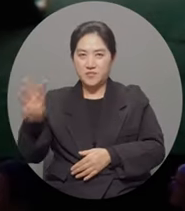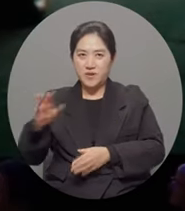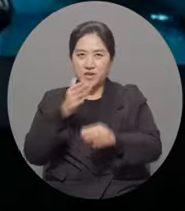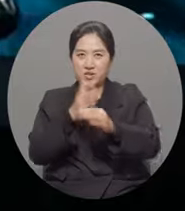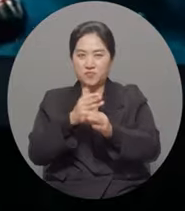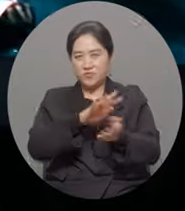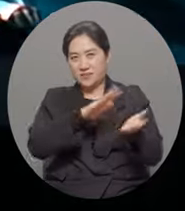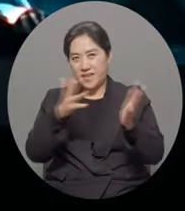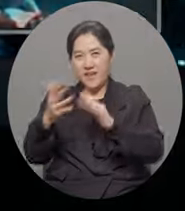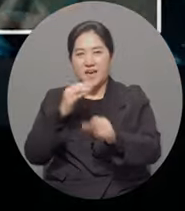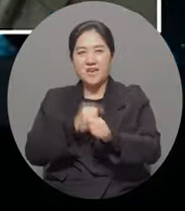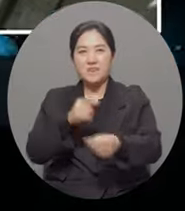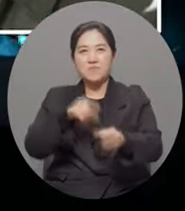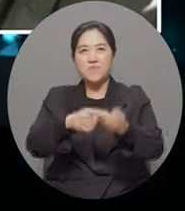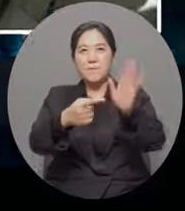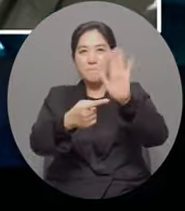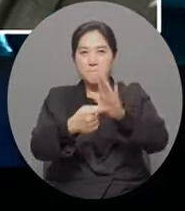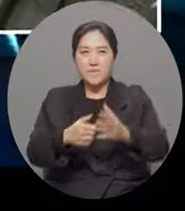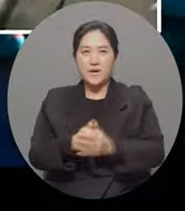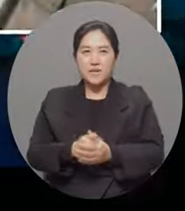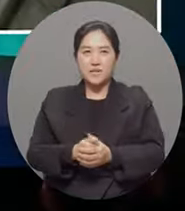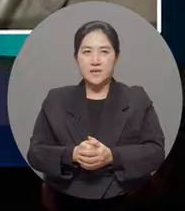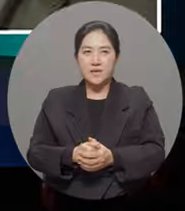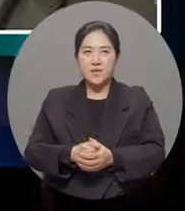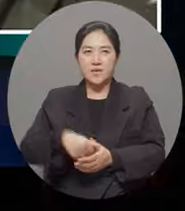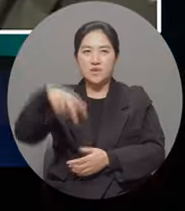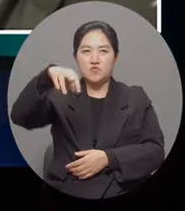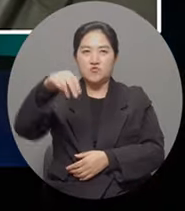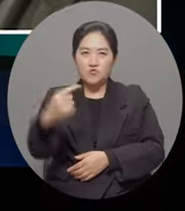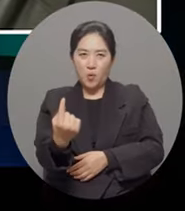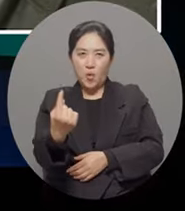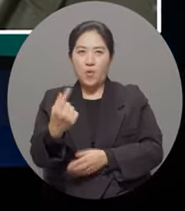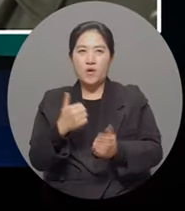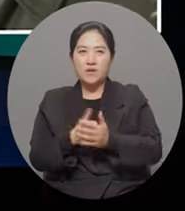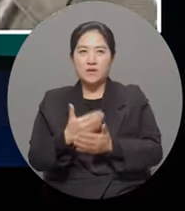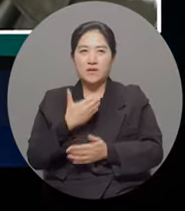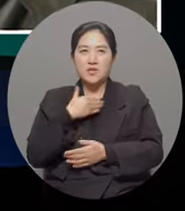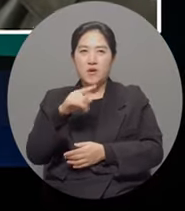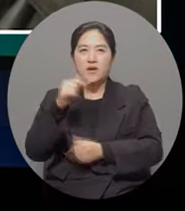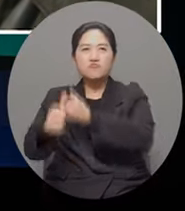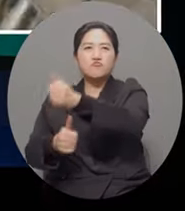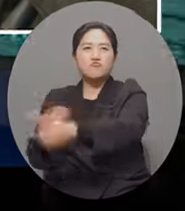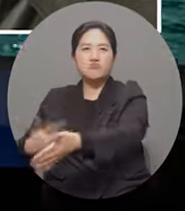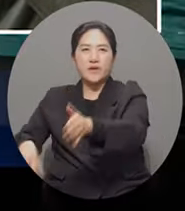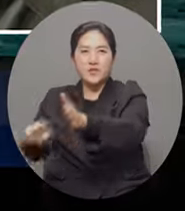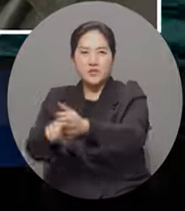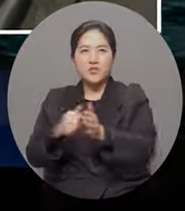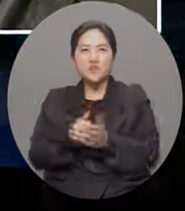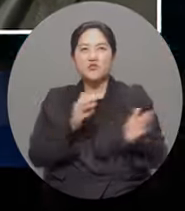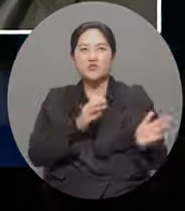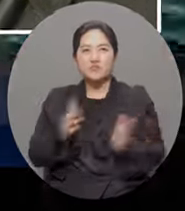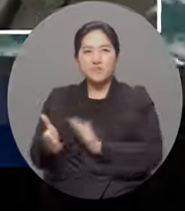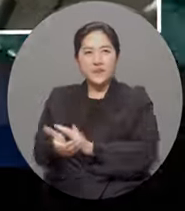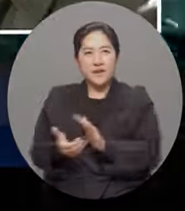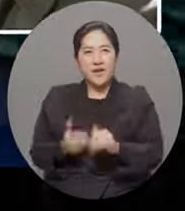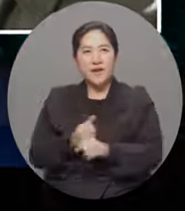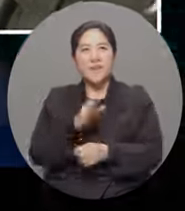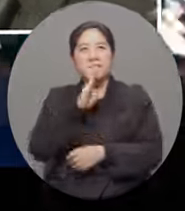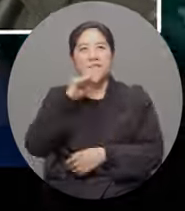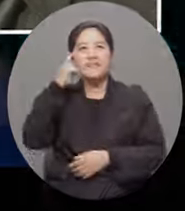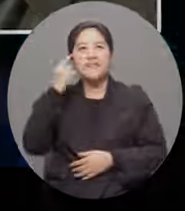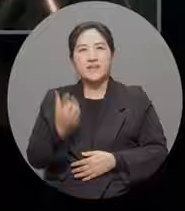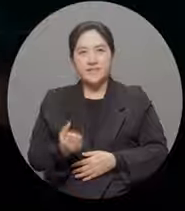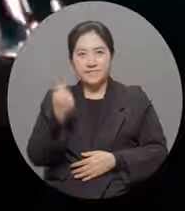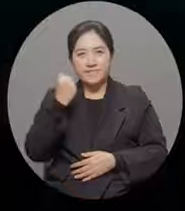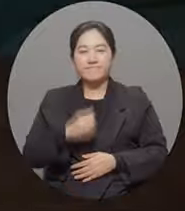목표로 내세웠습니다. 수소요? 뭐 저희 때가 아니고 저희 후대를 위해서 준비해 놓는 것이 좀 낫다고